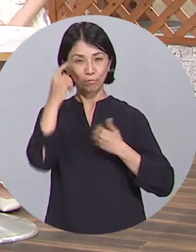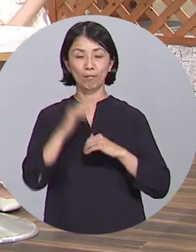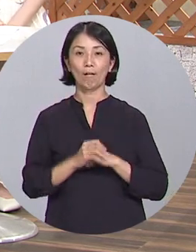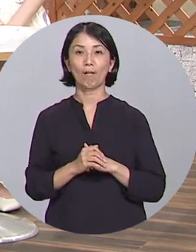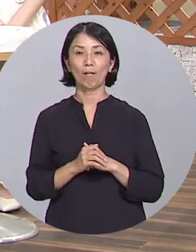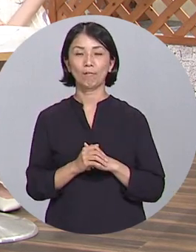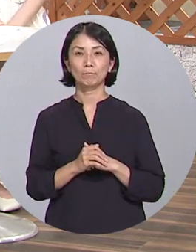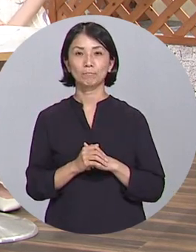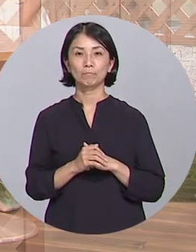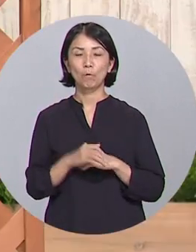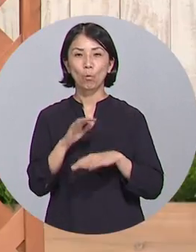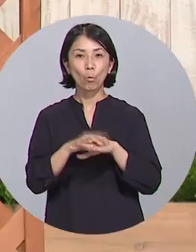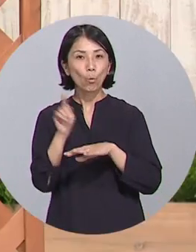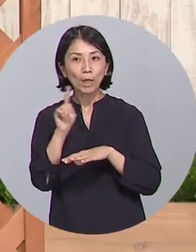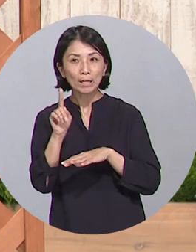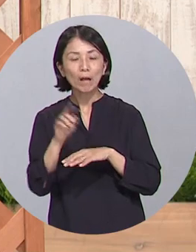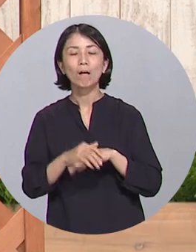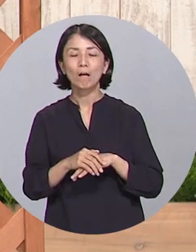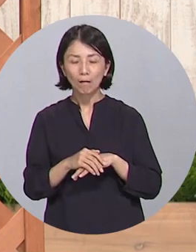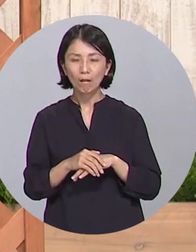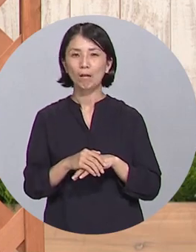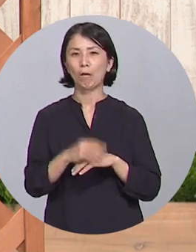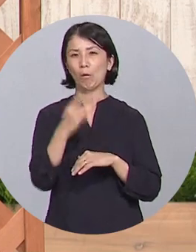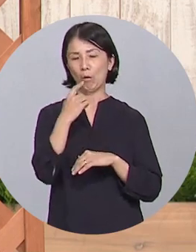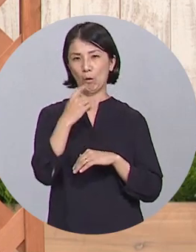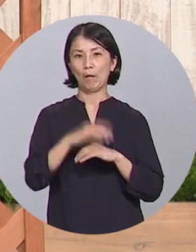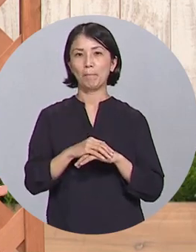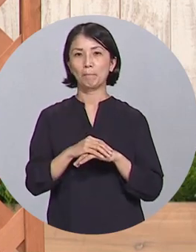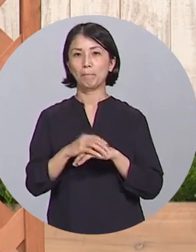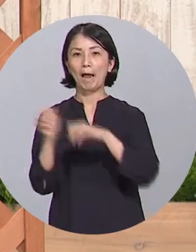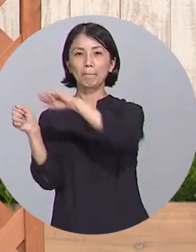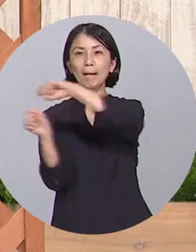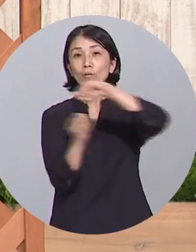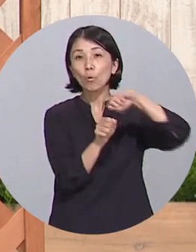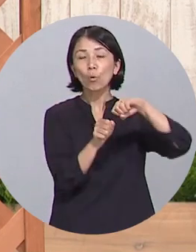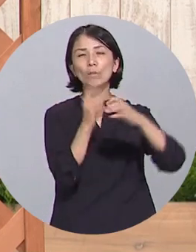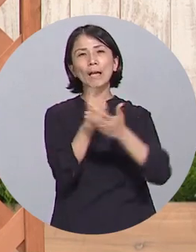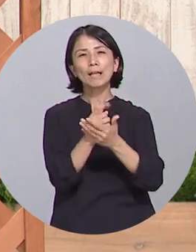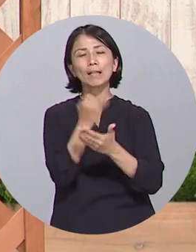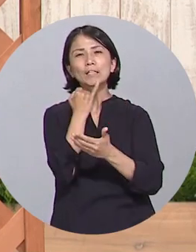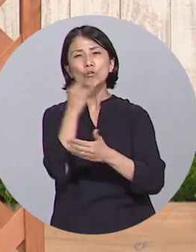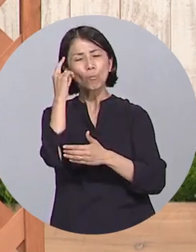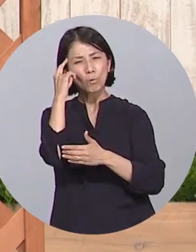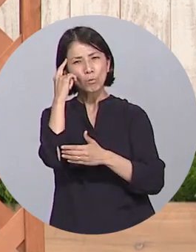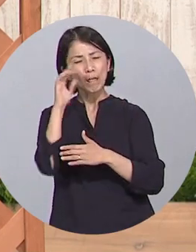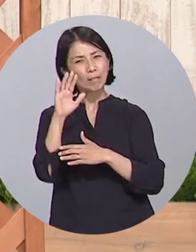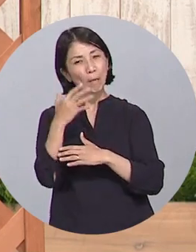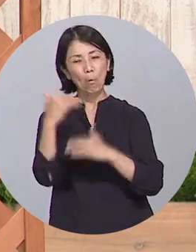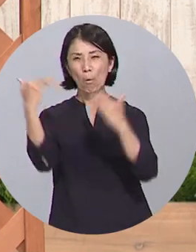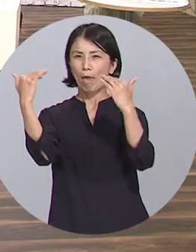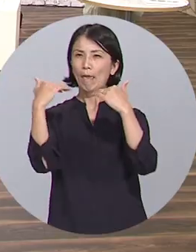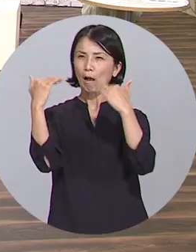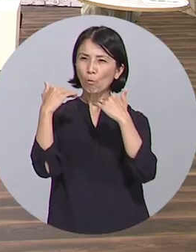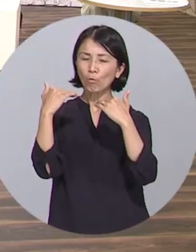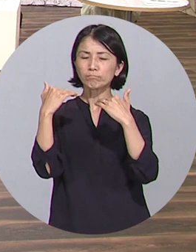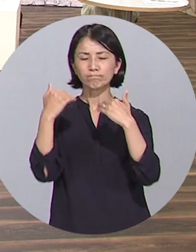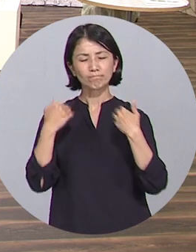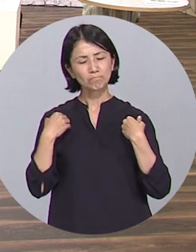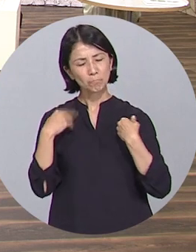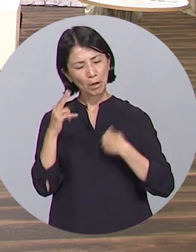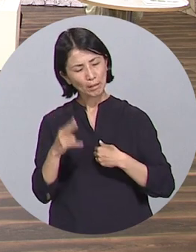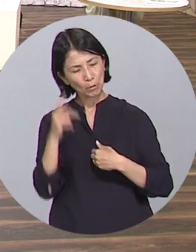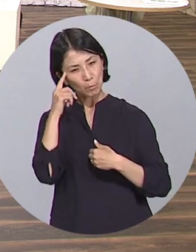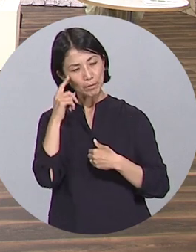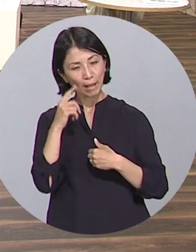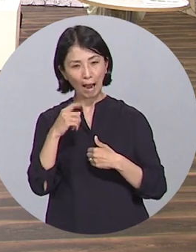君何かやってます？ 急に暑くなりすぎて僕まだ窓開けるだけでしのごうとしてるんですけど、エアコンこれ入れた方がいいの かな？つけ